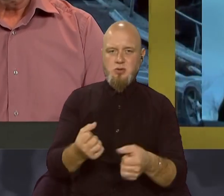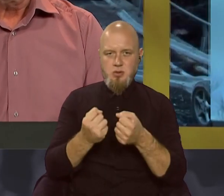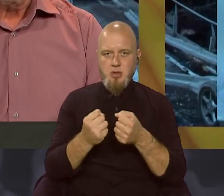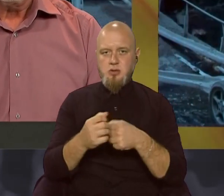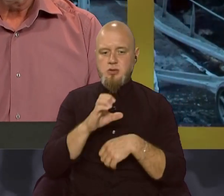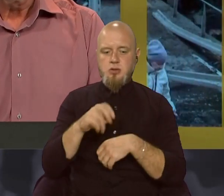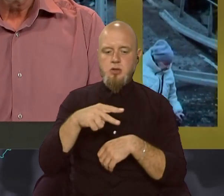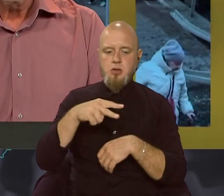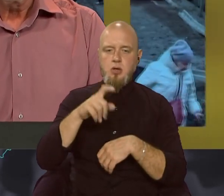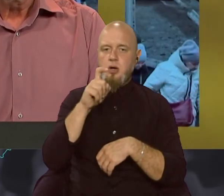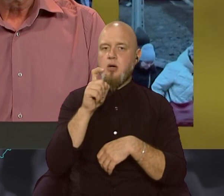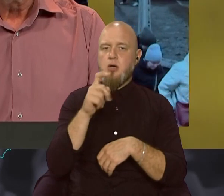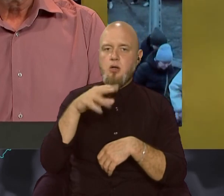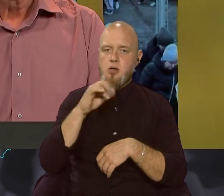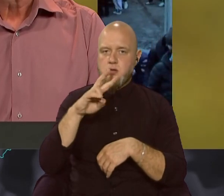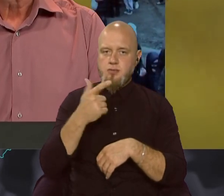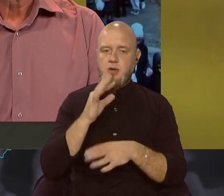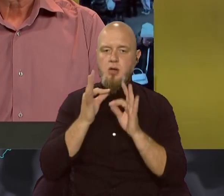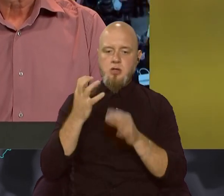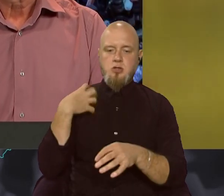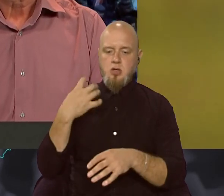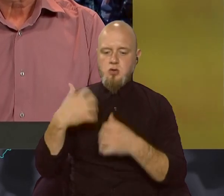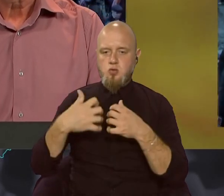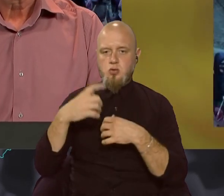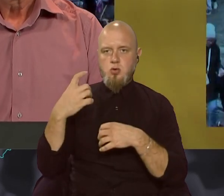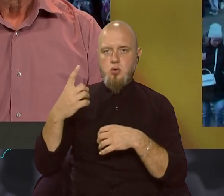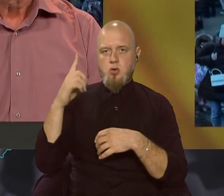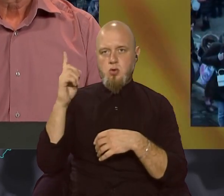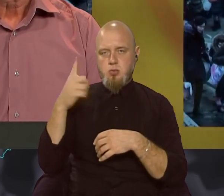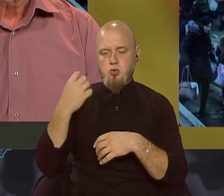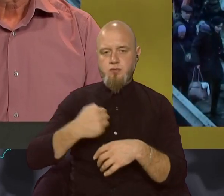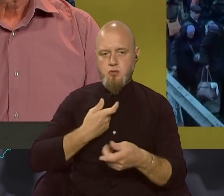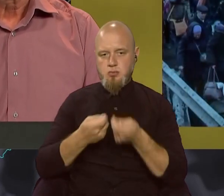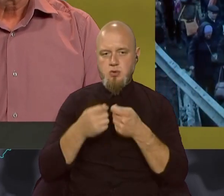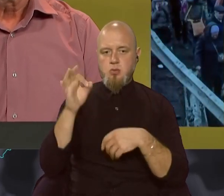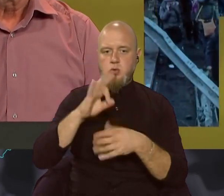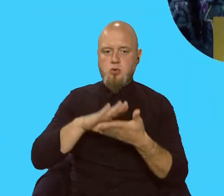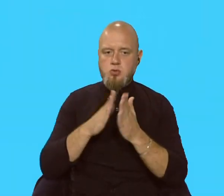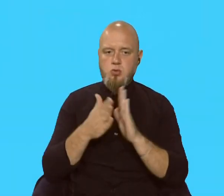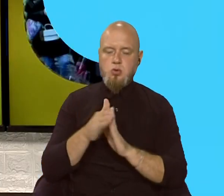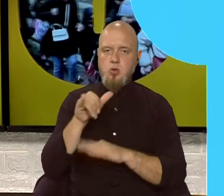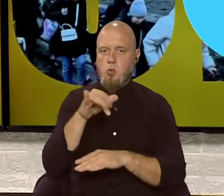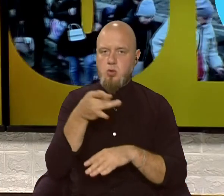Сергій Хлан, радник начальника Херсонської обласної військової адміністрації, про ситуацію у регіоні.